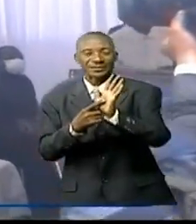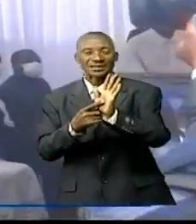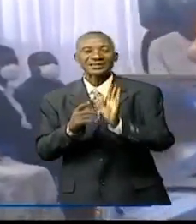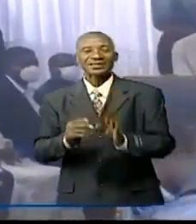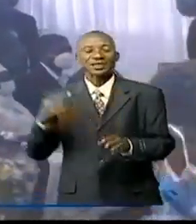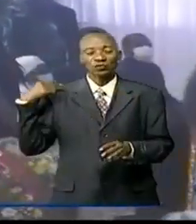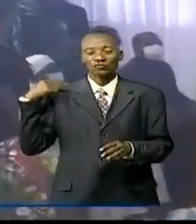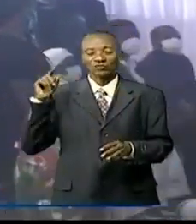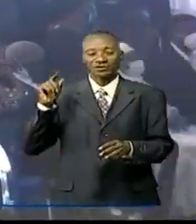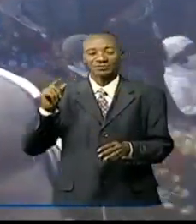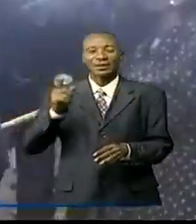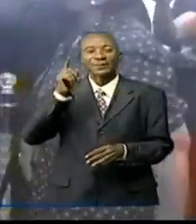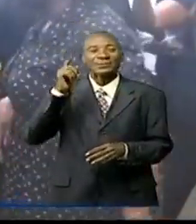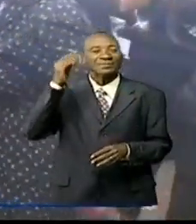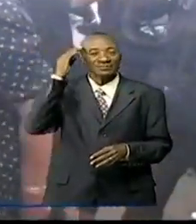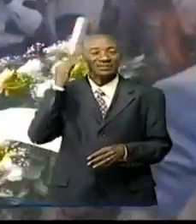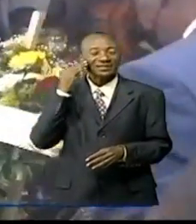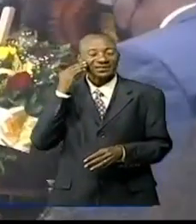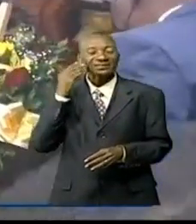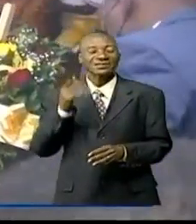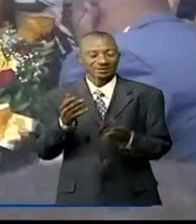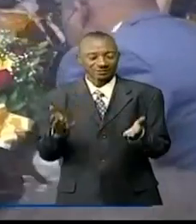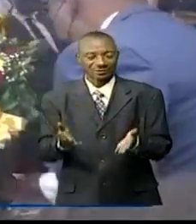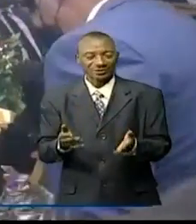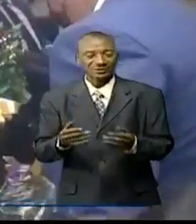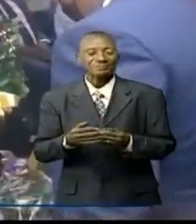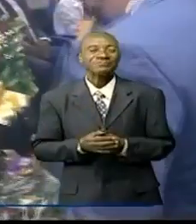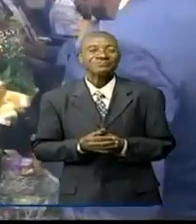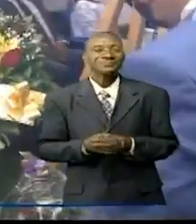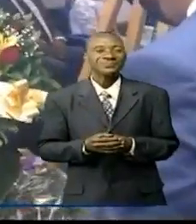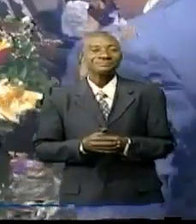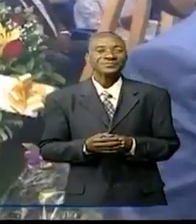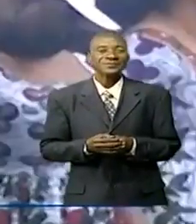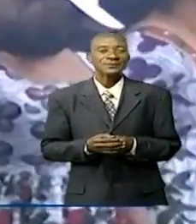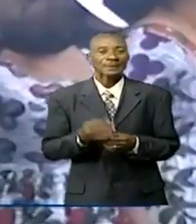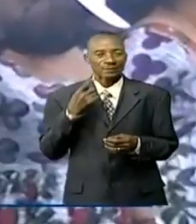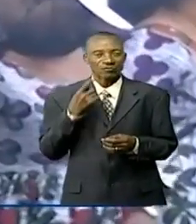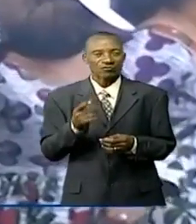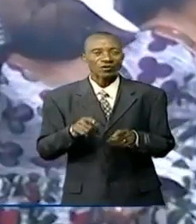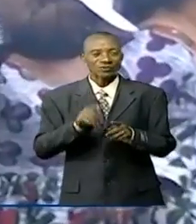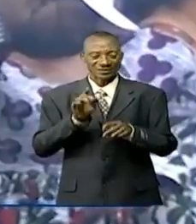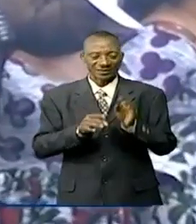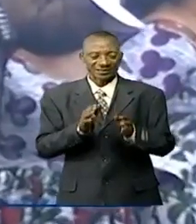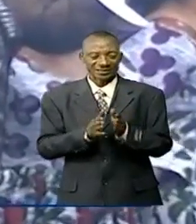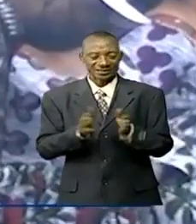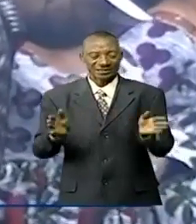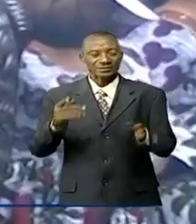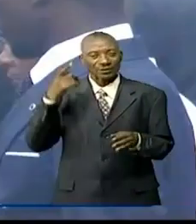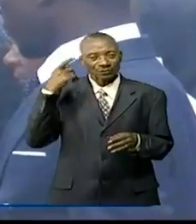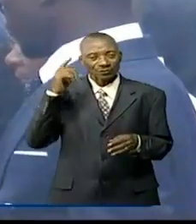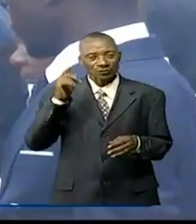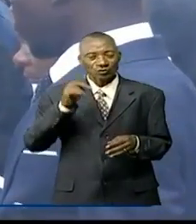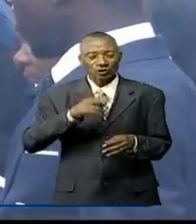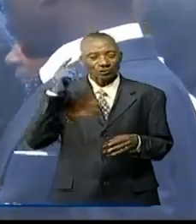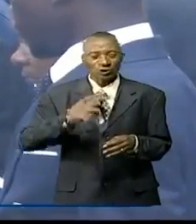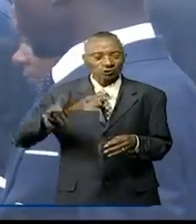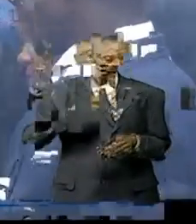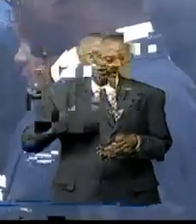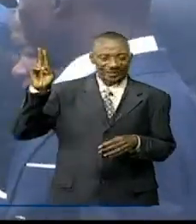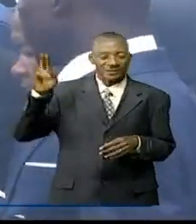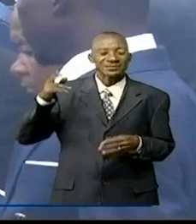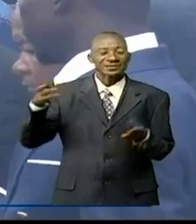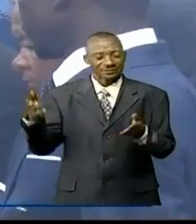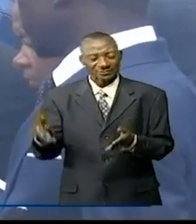côtés d'autres invités de marque, notamment les sénateurs Sami Adibanga, les secrétaires généraux de l'IDPS et autres. Les